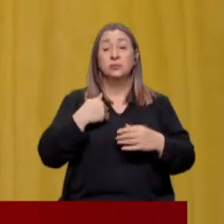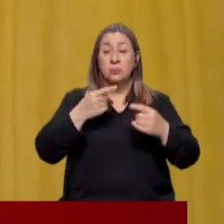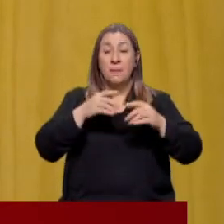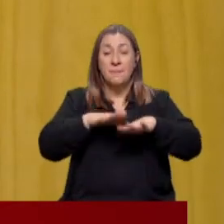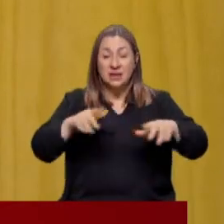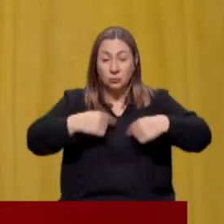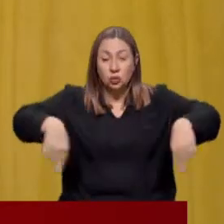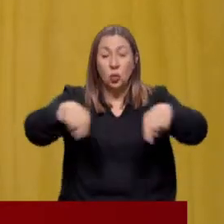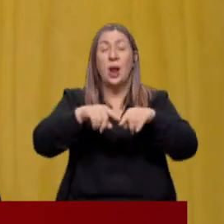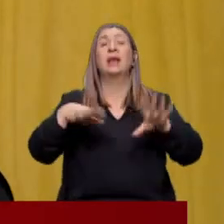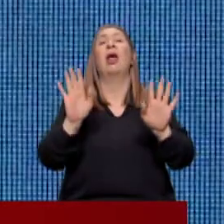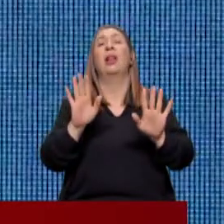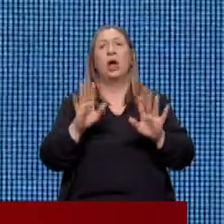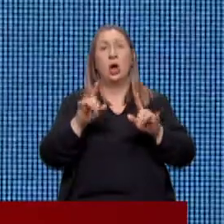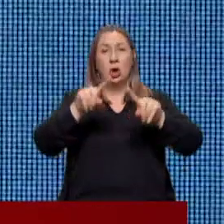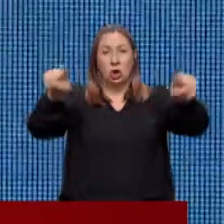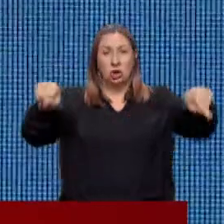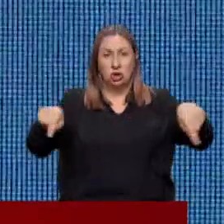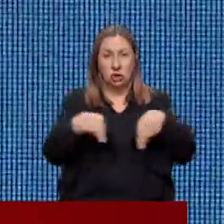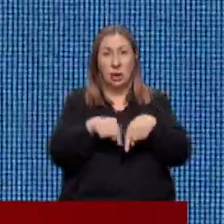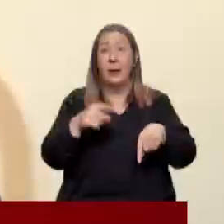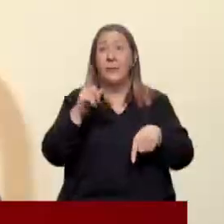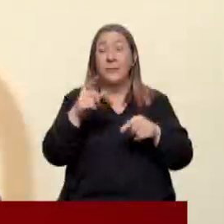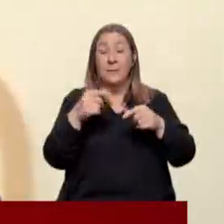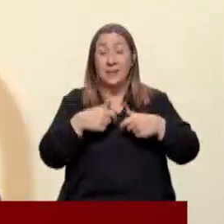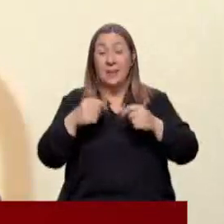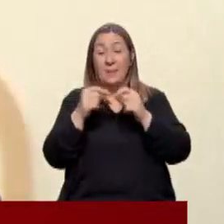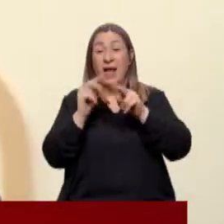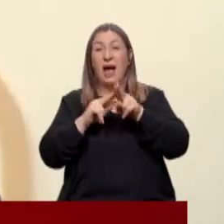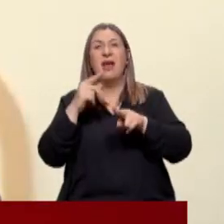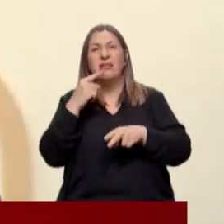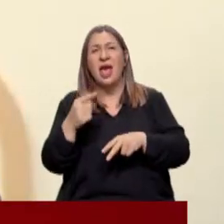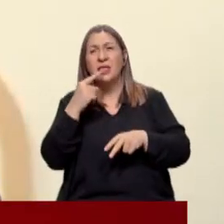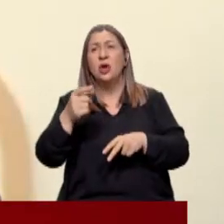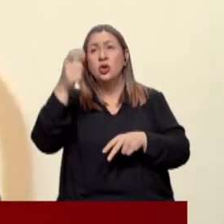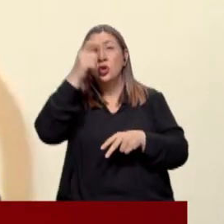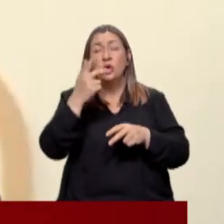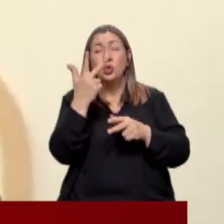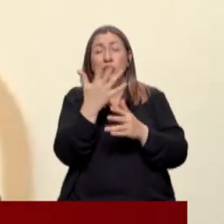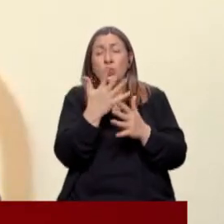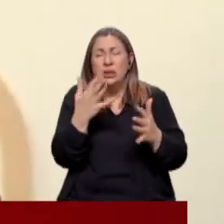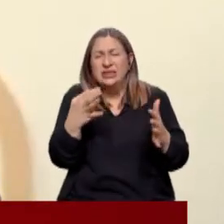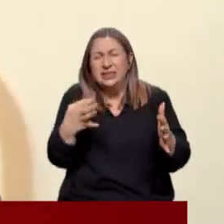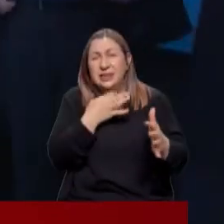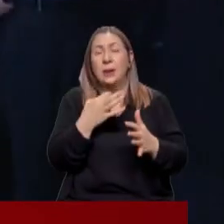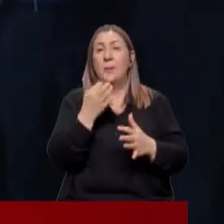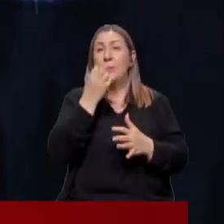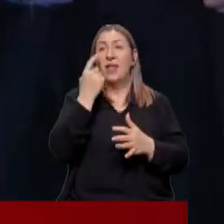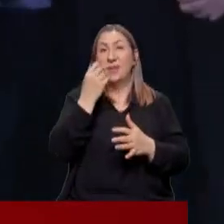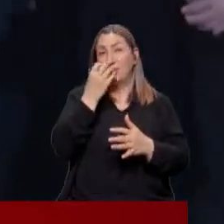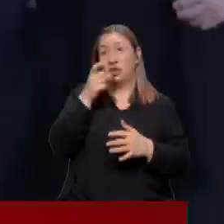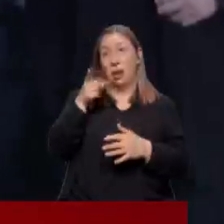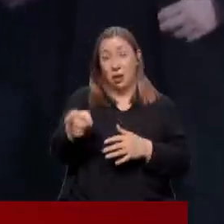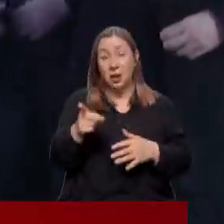yuvarlak değil köşelidir hemen yanında milli Beka diye diye Türkiye üç kez büyük enkazını önüne getirmiş Bahçeli var